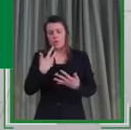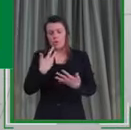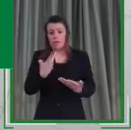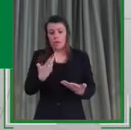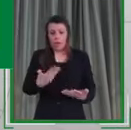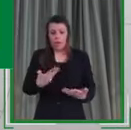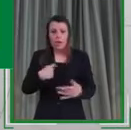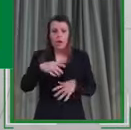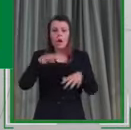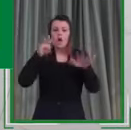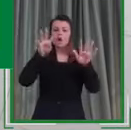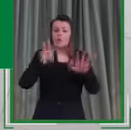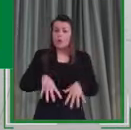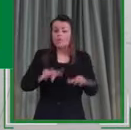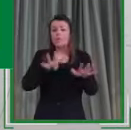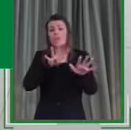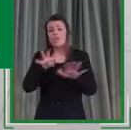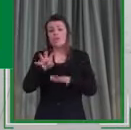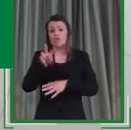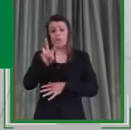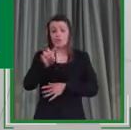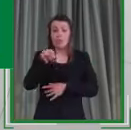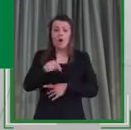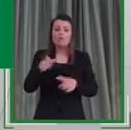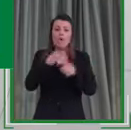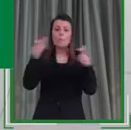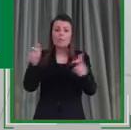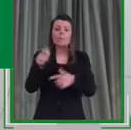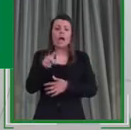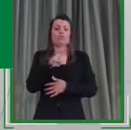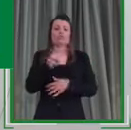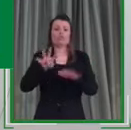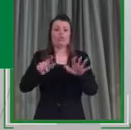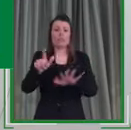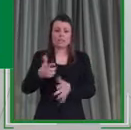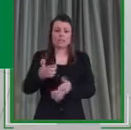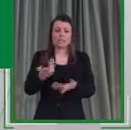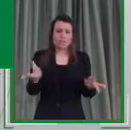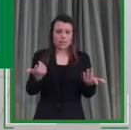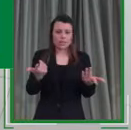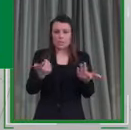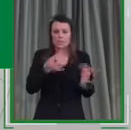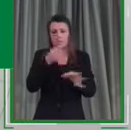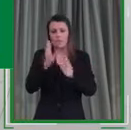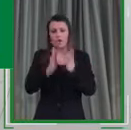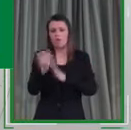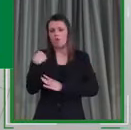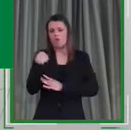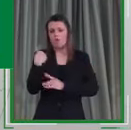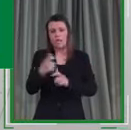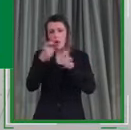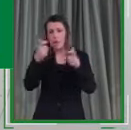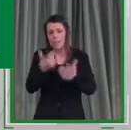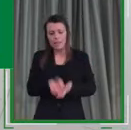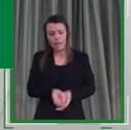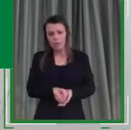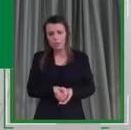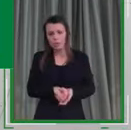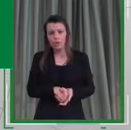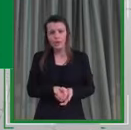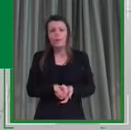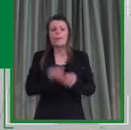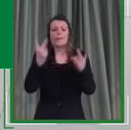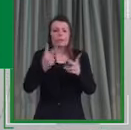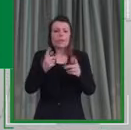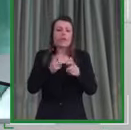oggi più 297 quindi è in crescita rispetto a ieri ma in una crescita comunque contenute